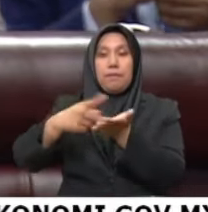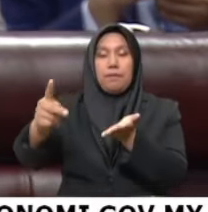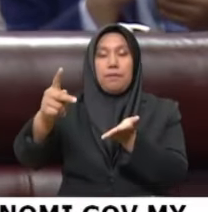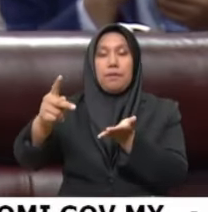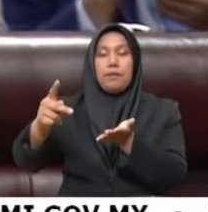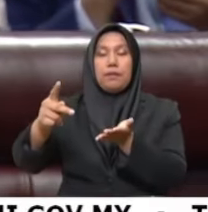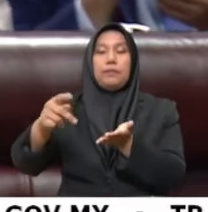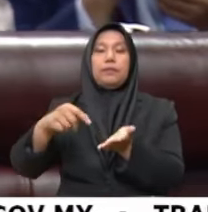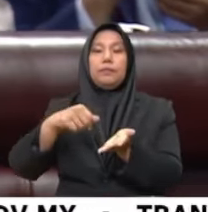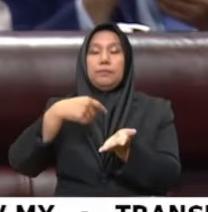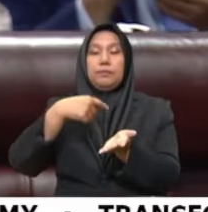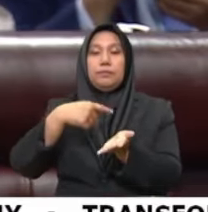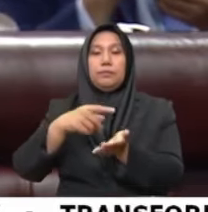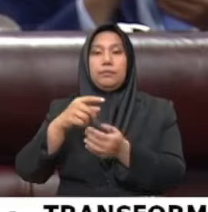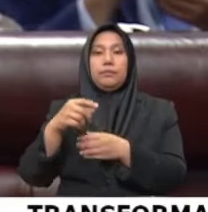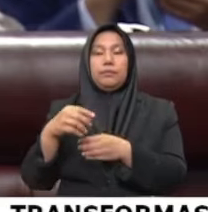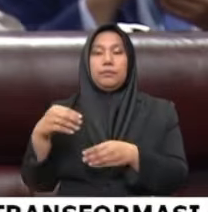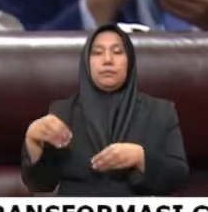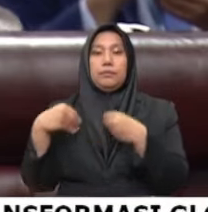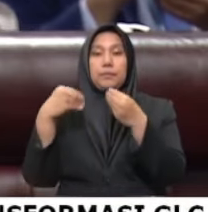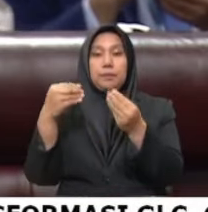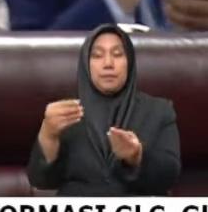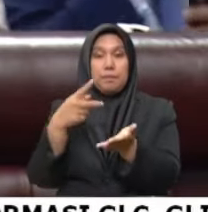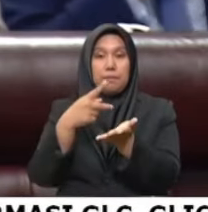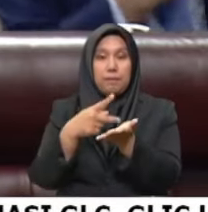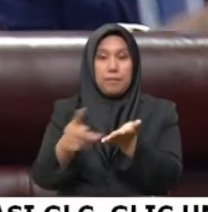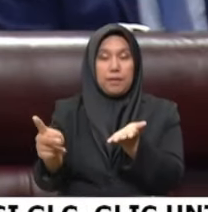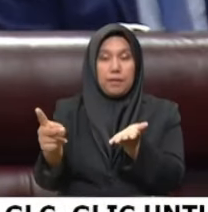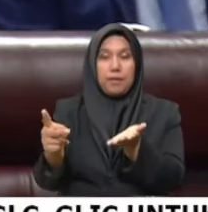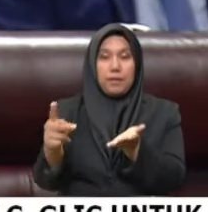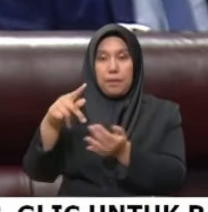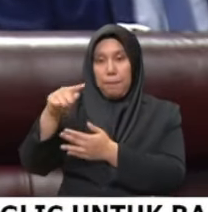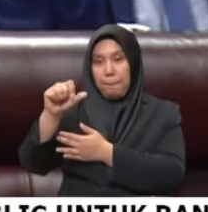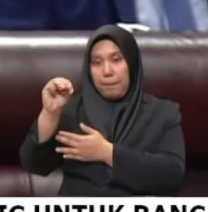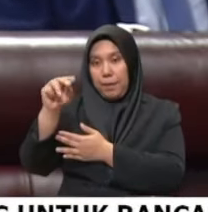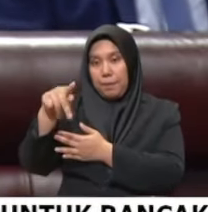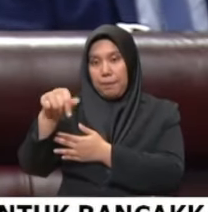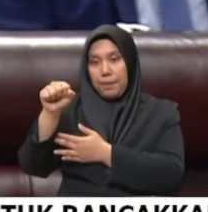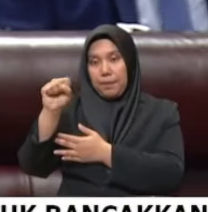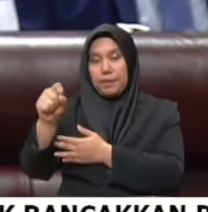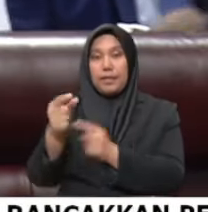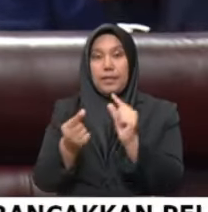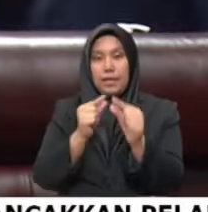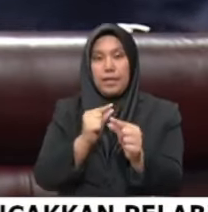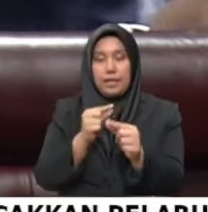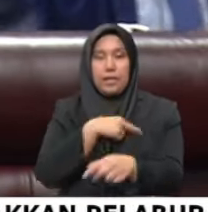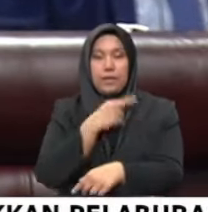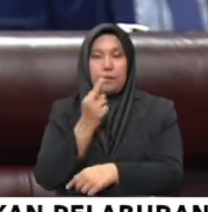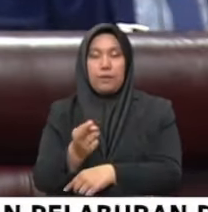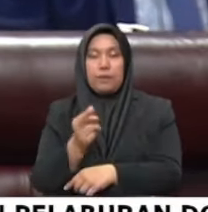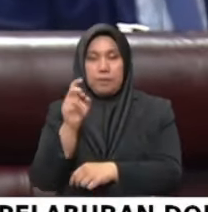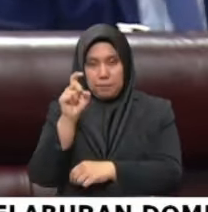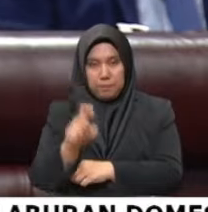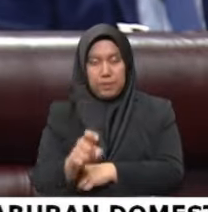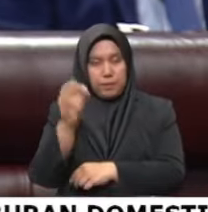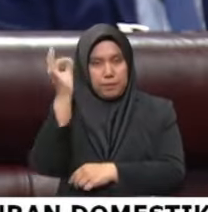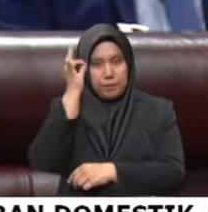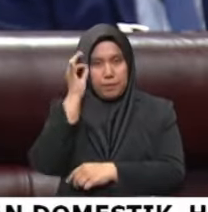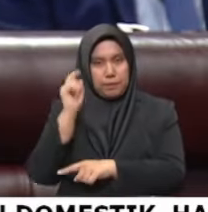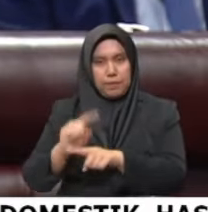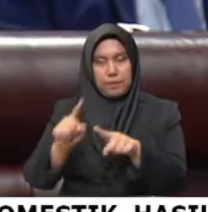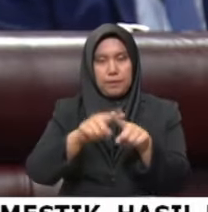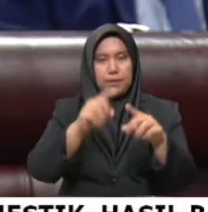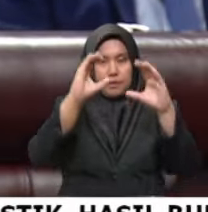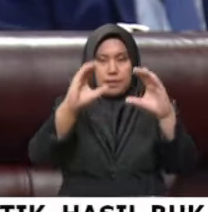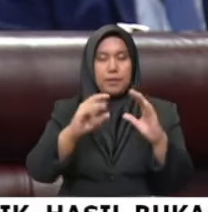hutan simpan kekal. Pemberian pampasan yang bersifat ganti rugi ini perlu mengambil kira pelbagai aspek,